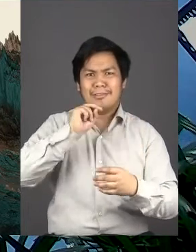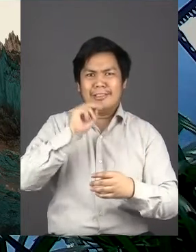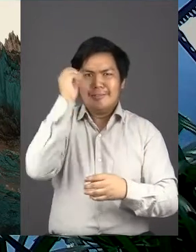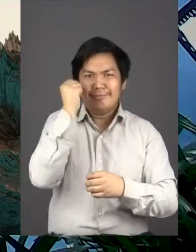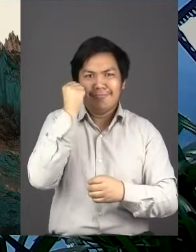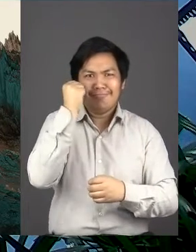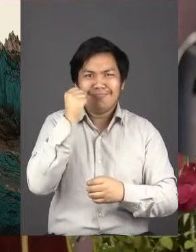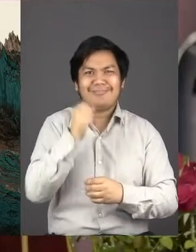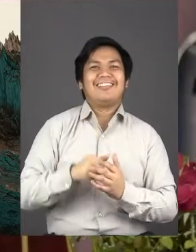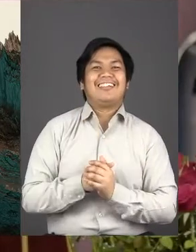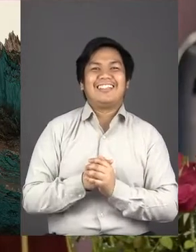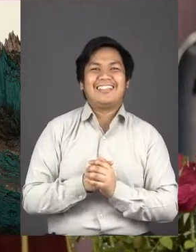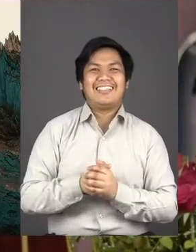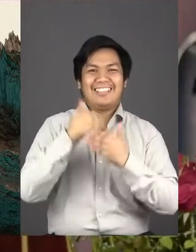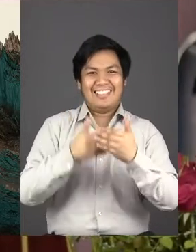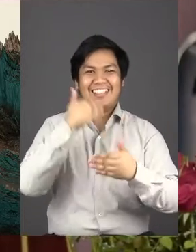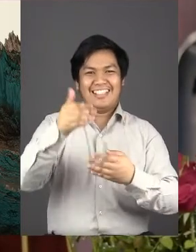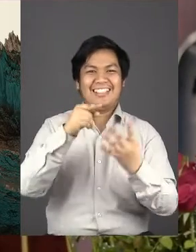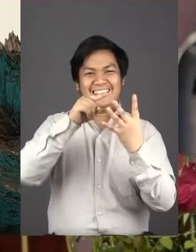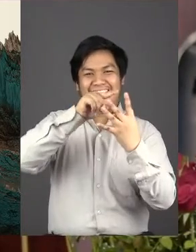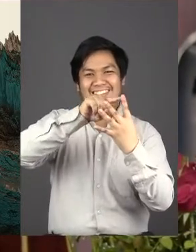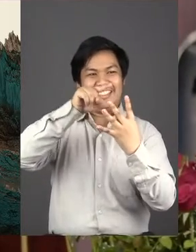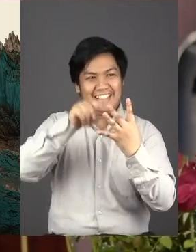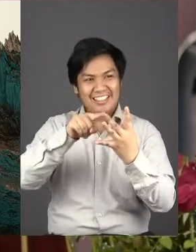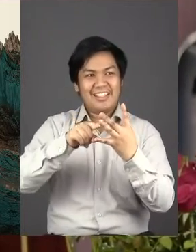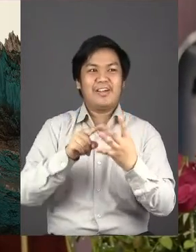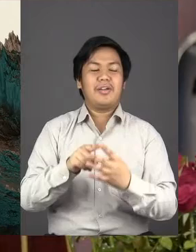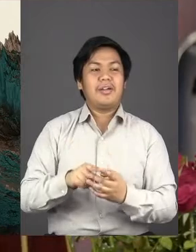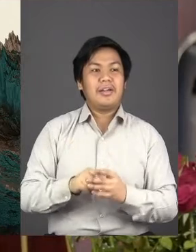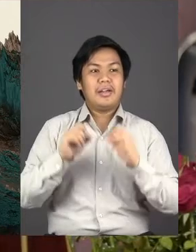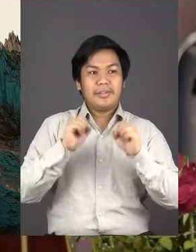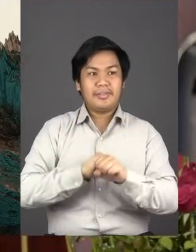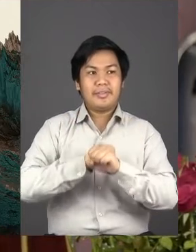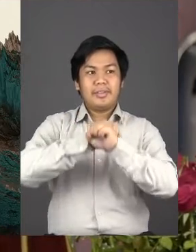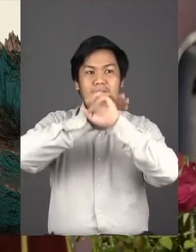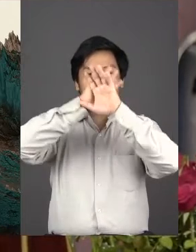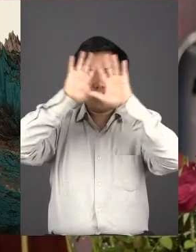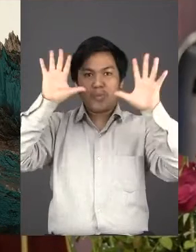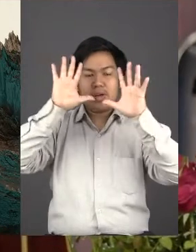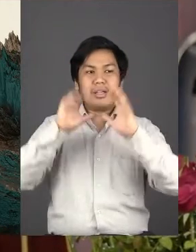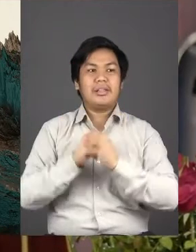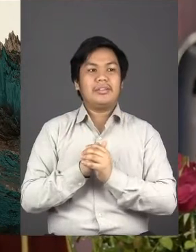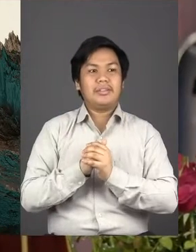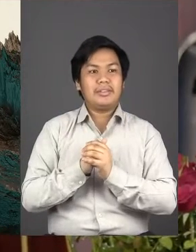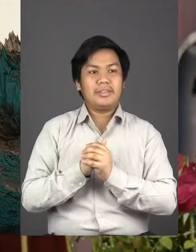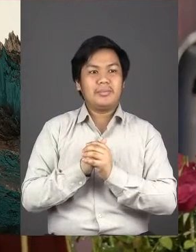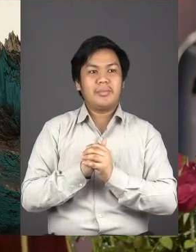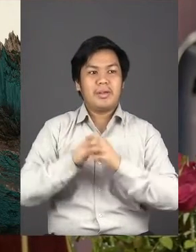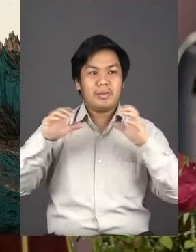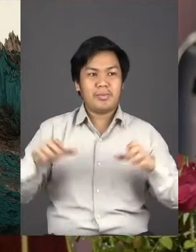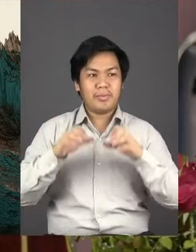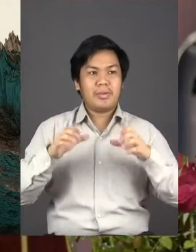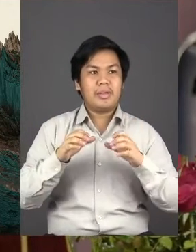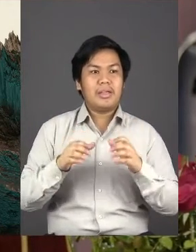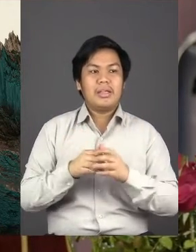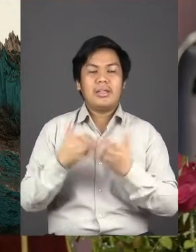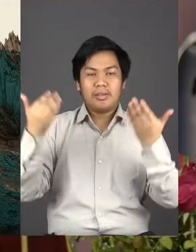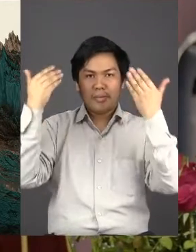konti. No? Number 2, liwanagan ang mga gawa ng kadiliman. So,